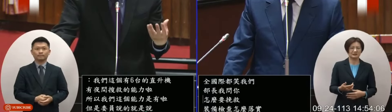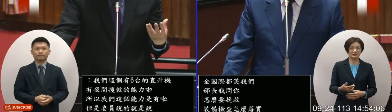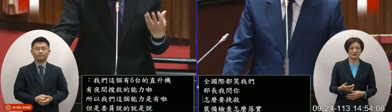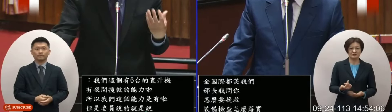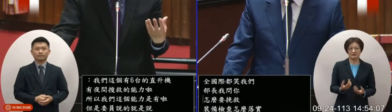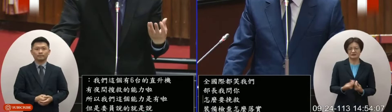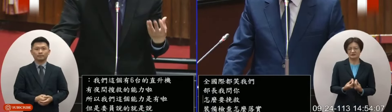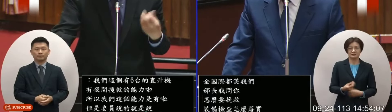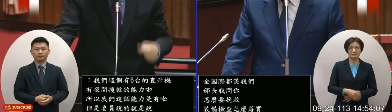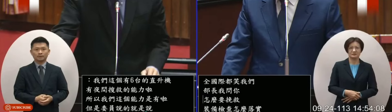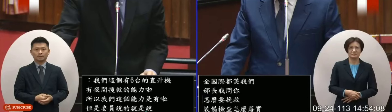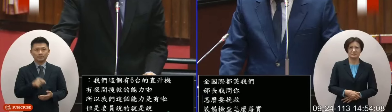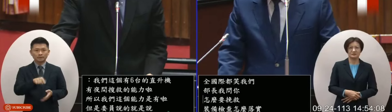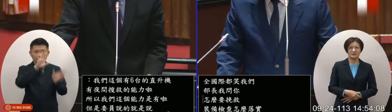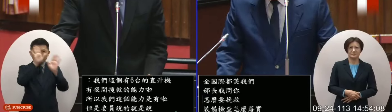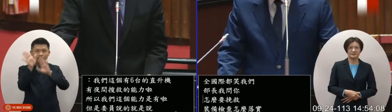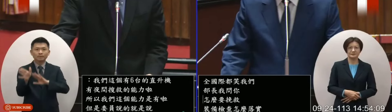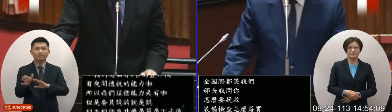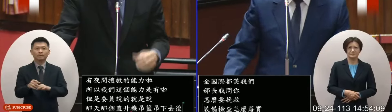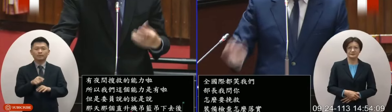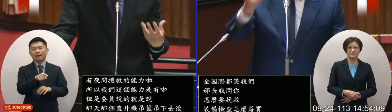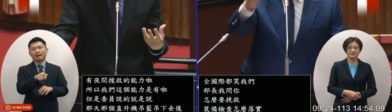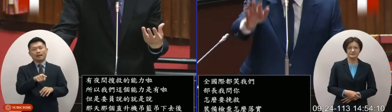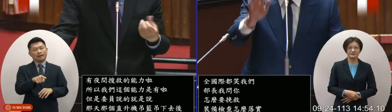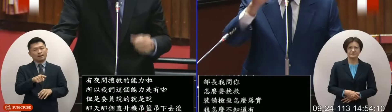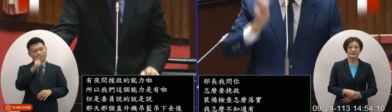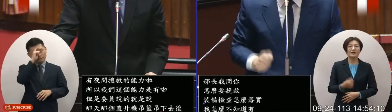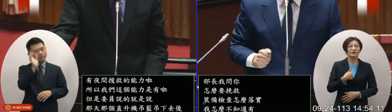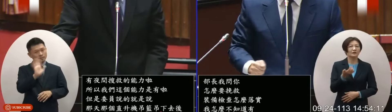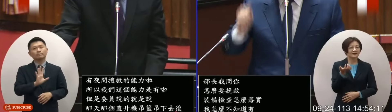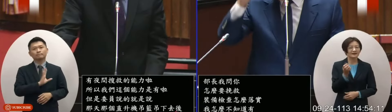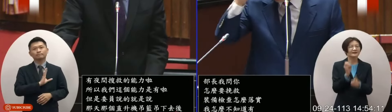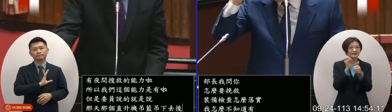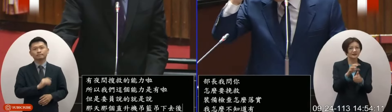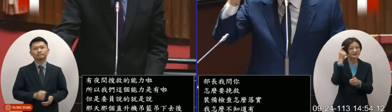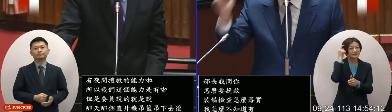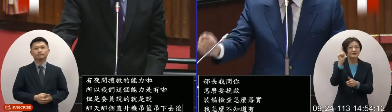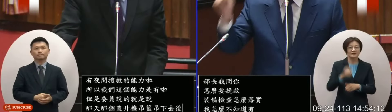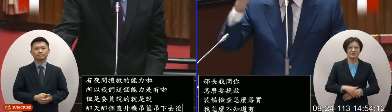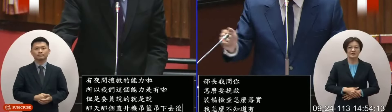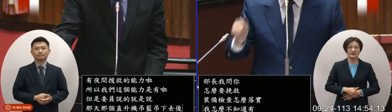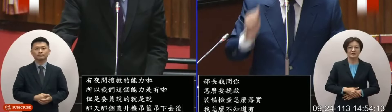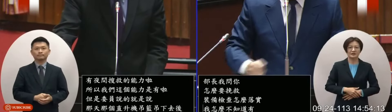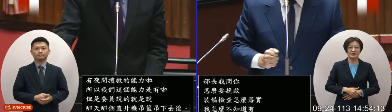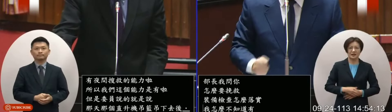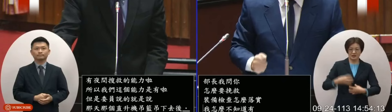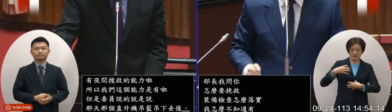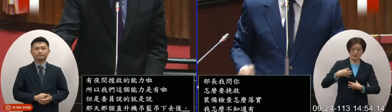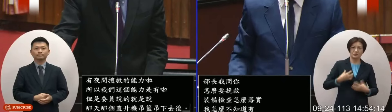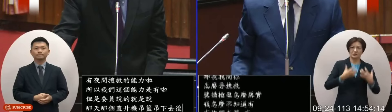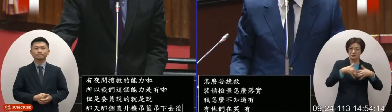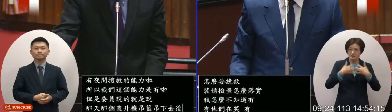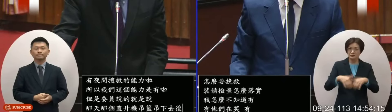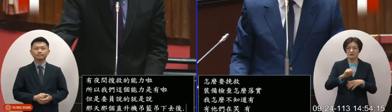這，这款的情形是无话你看到啦。 所以我拄仔咧甲你讲咧，讲以后对装备检查变啊落